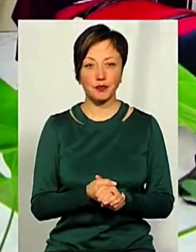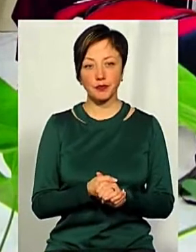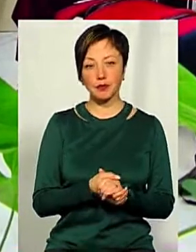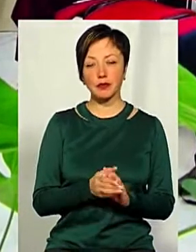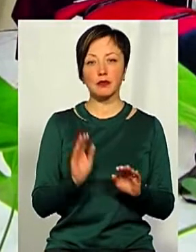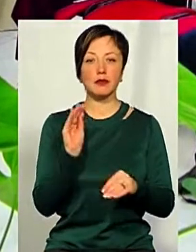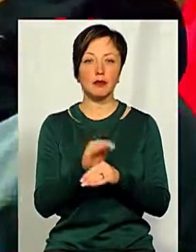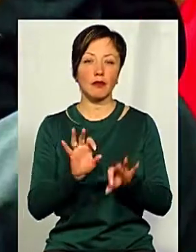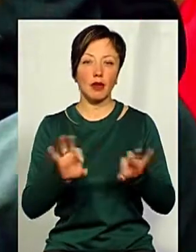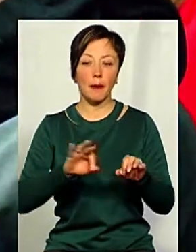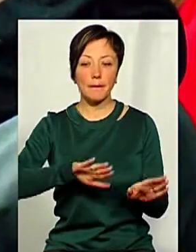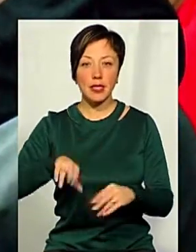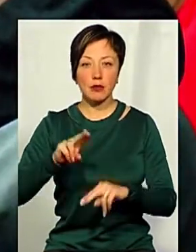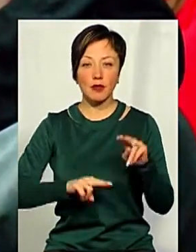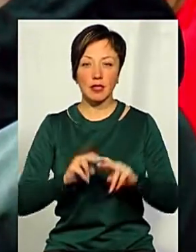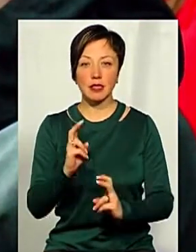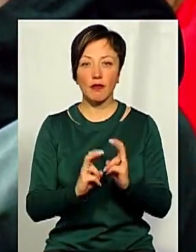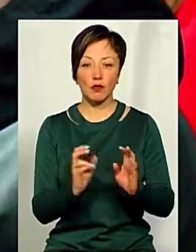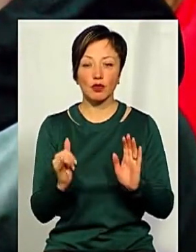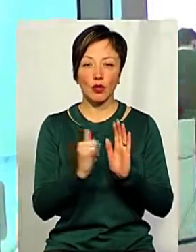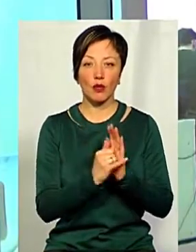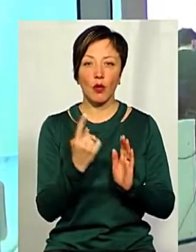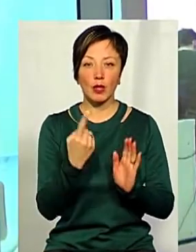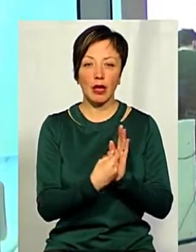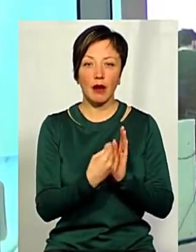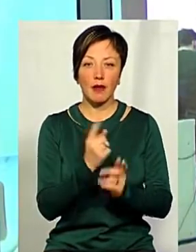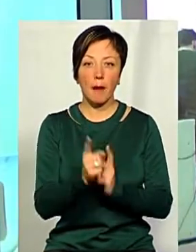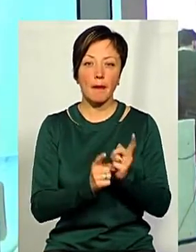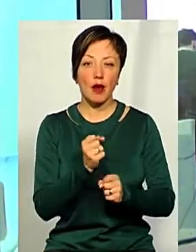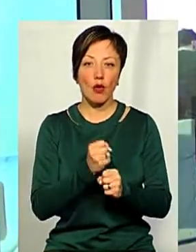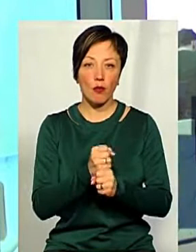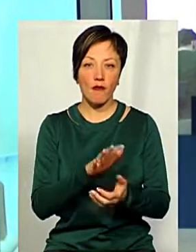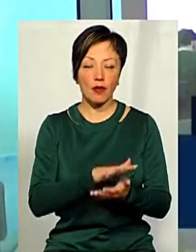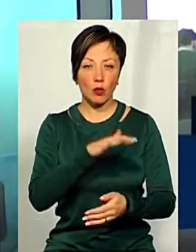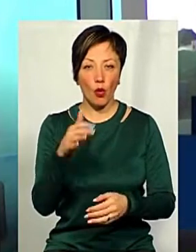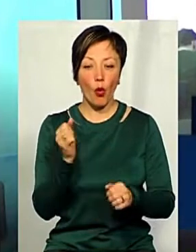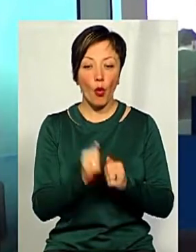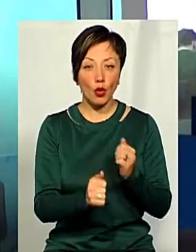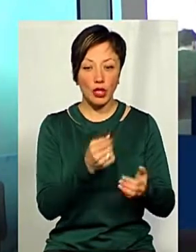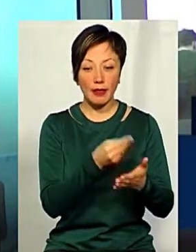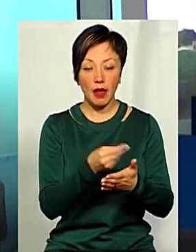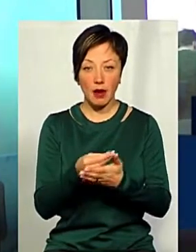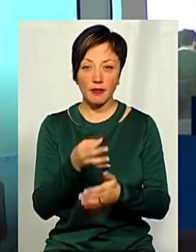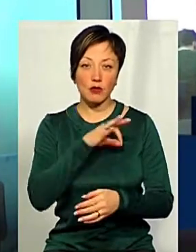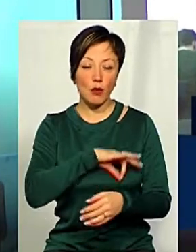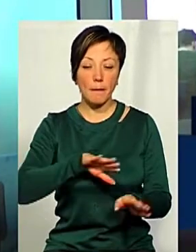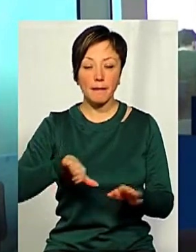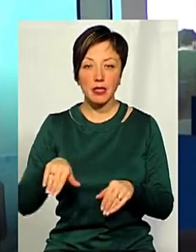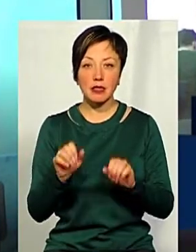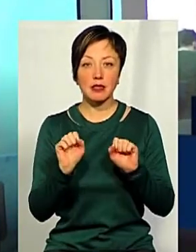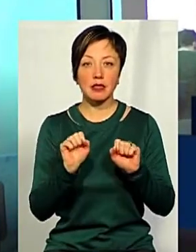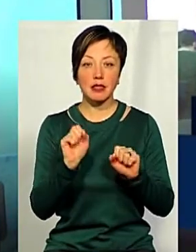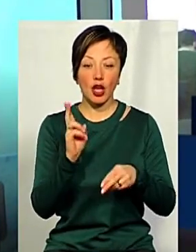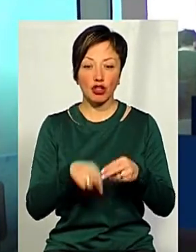Гончарук додає, після будівництва заводу встановлять ще один тариф на переробку відходів. Кожен тариф буде застосований лише після здачі